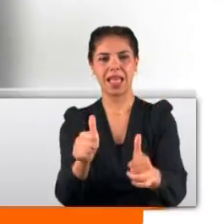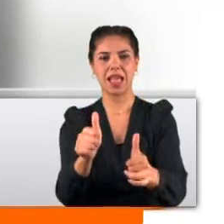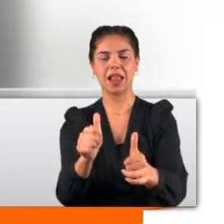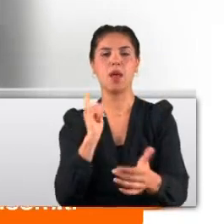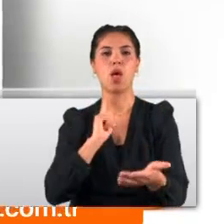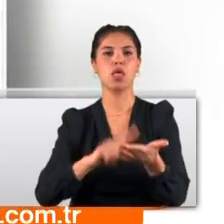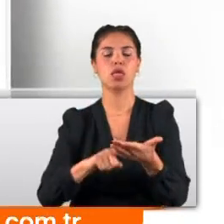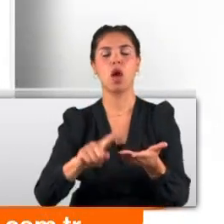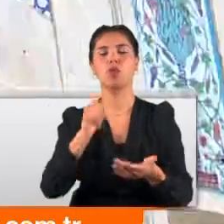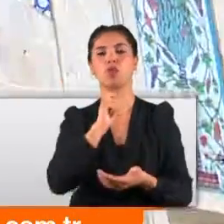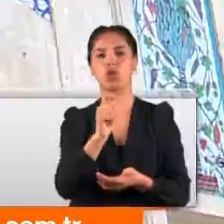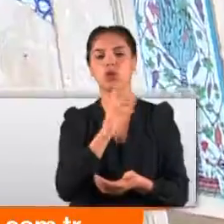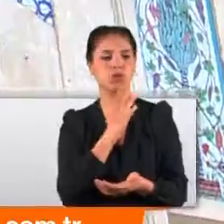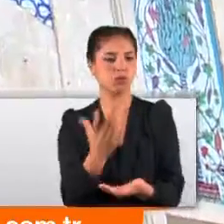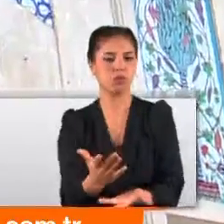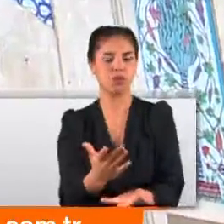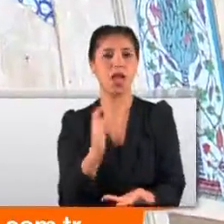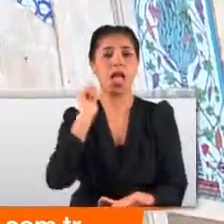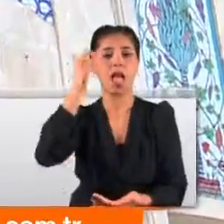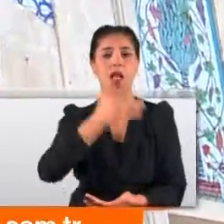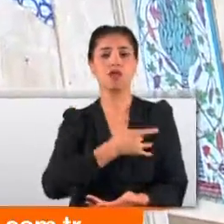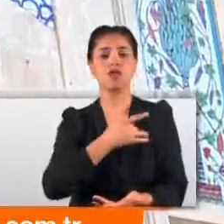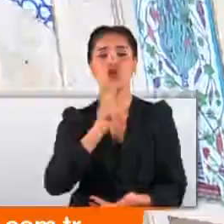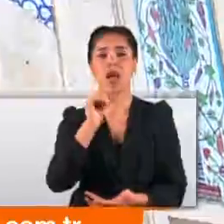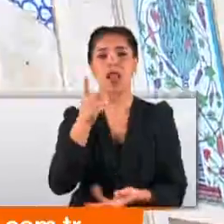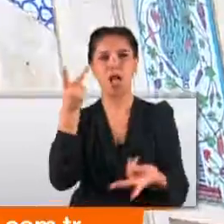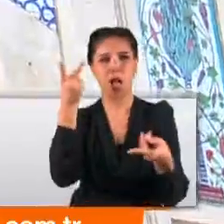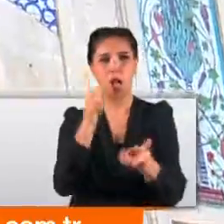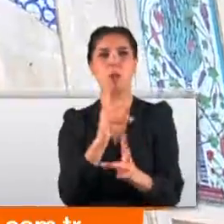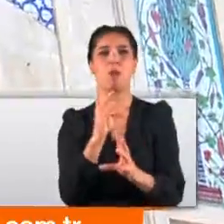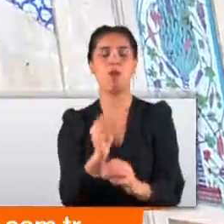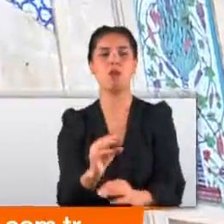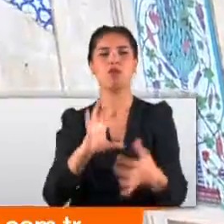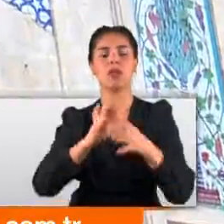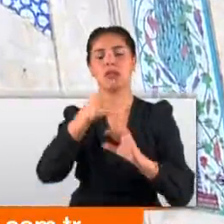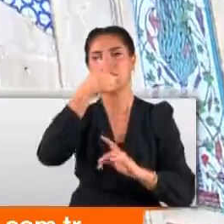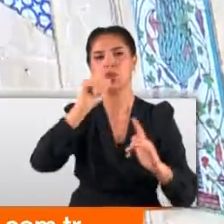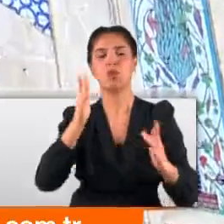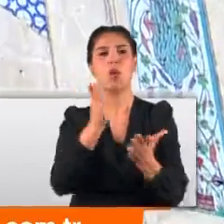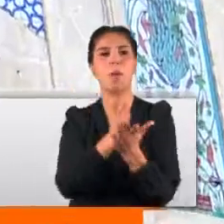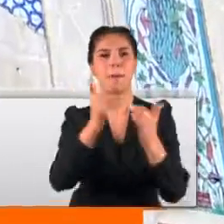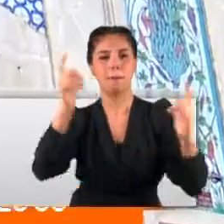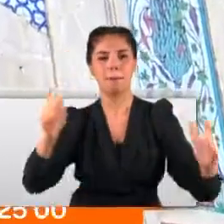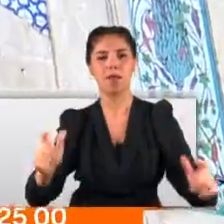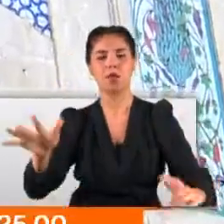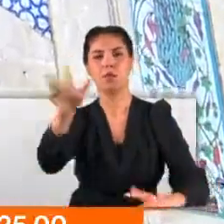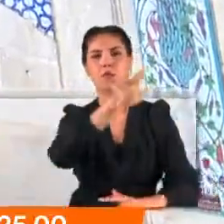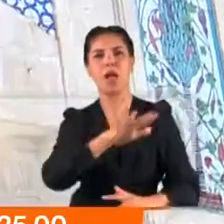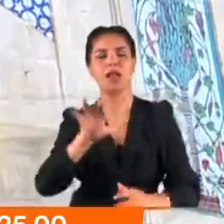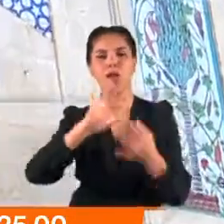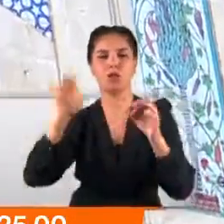tapu vaadinde bile bulundular Her canlı ölümü tadacaktır Zincirlikuyu Mezarlığı girişindeki bu yazıyı görmeyen bilmeyen yoktur